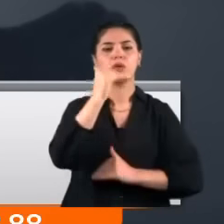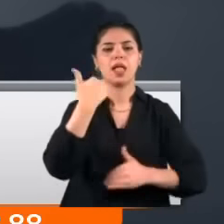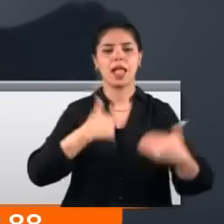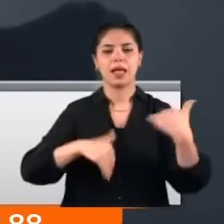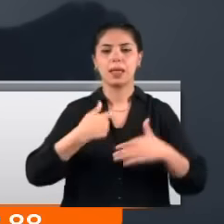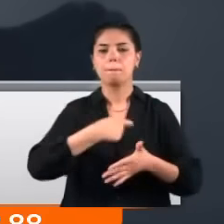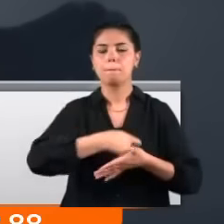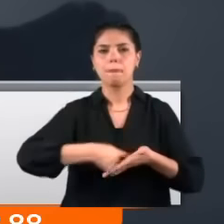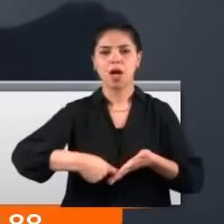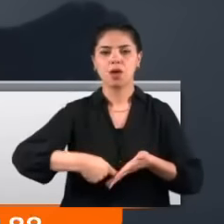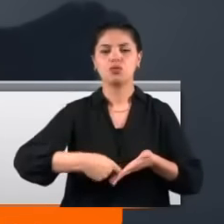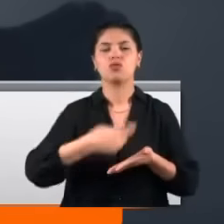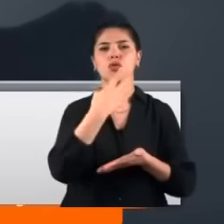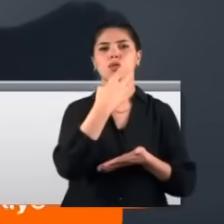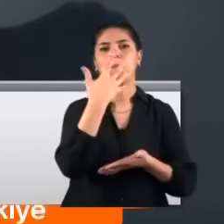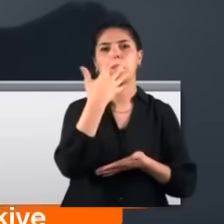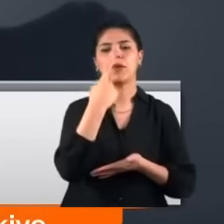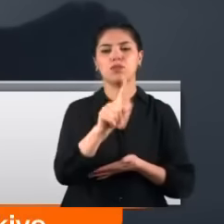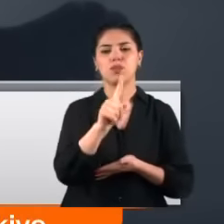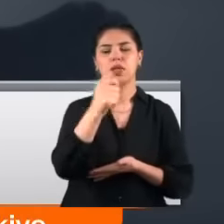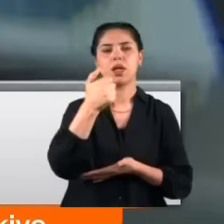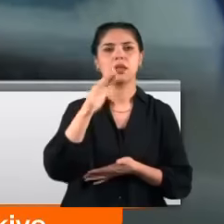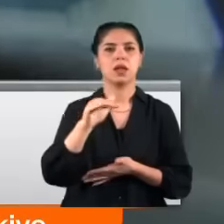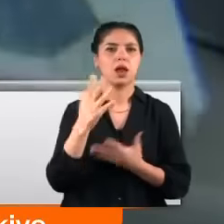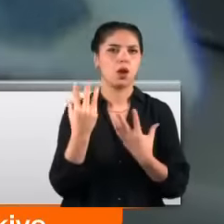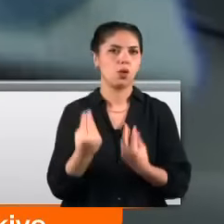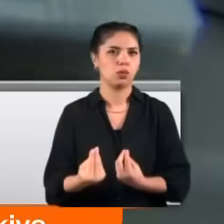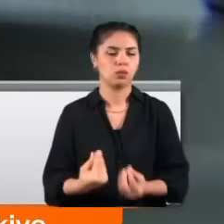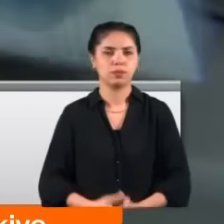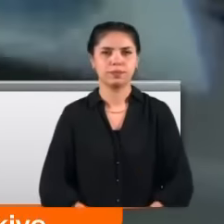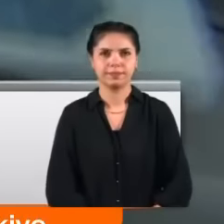engellilerin aylık destek ödemesi ise 5006 liraya çıktı.